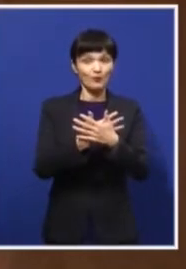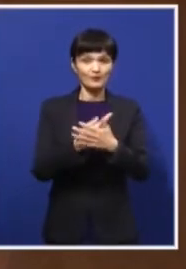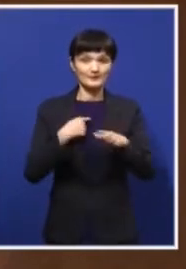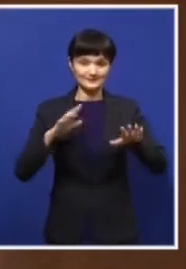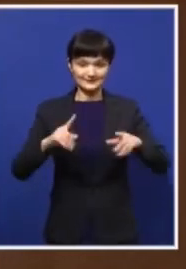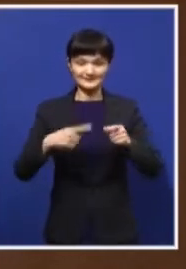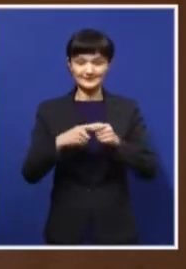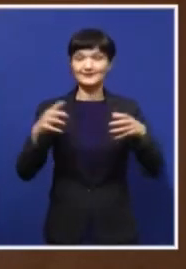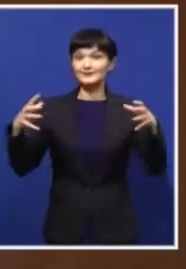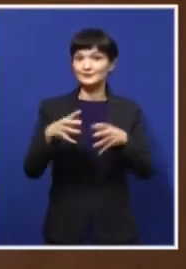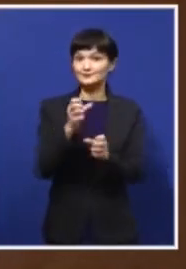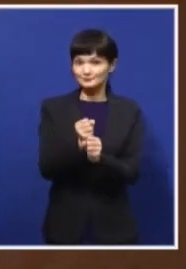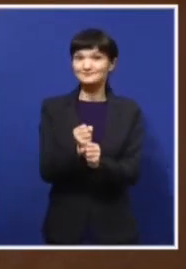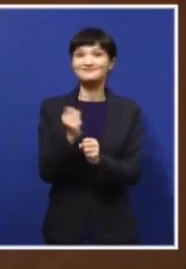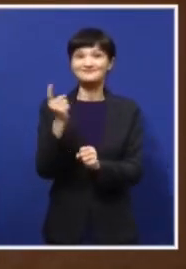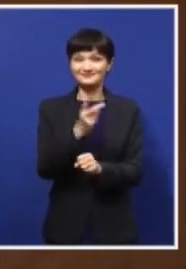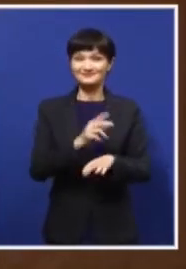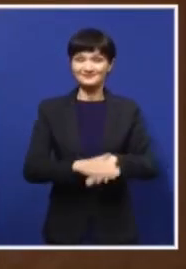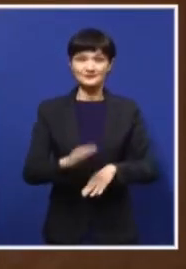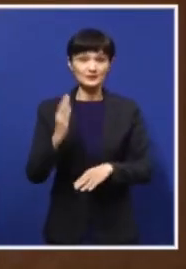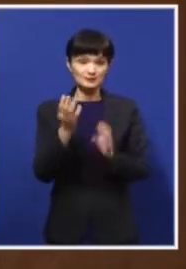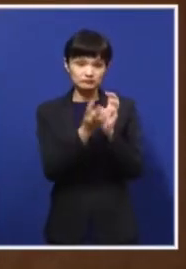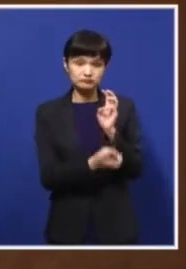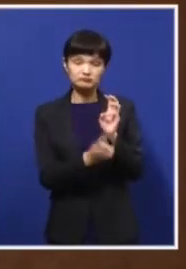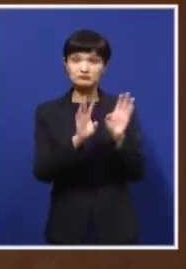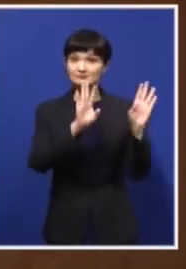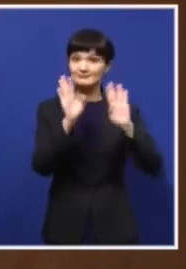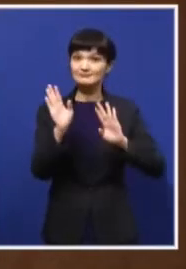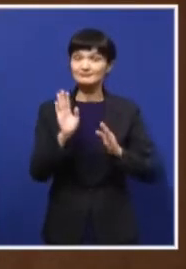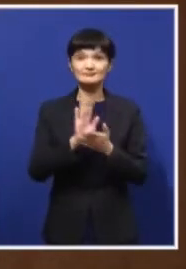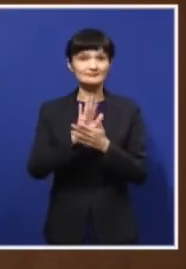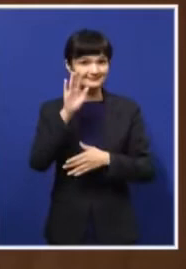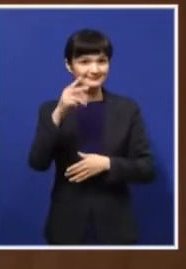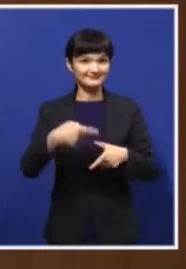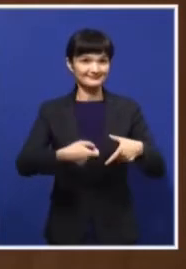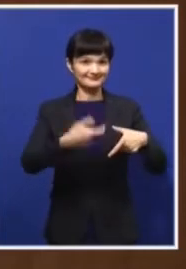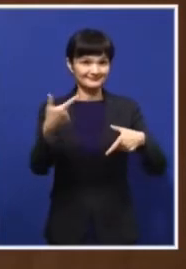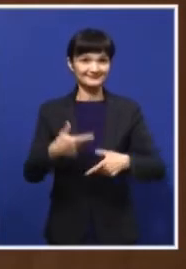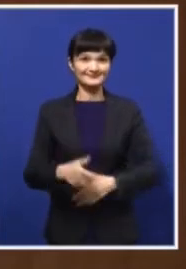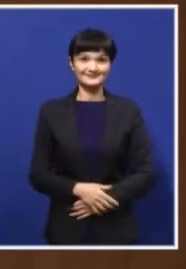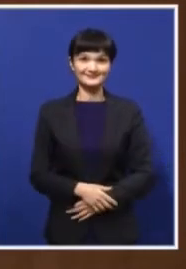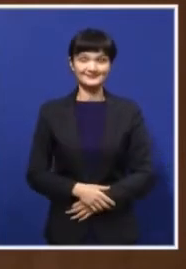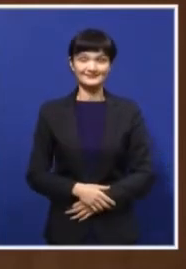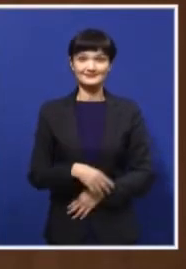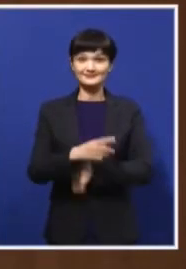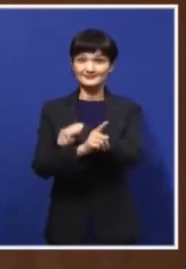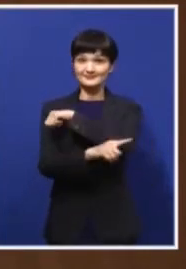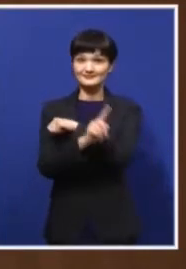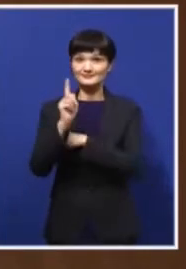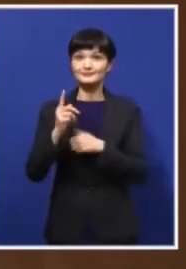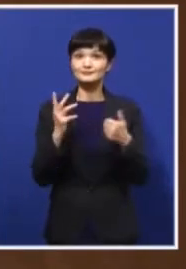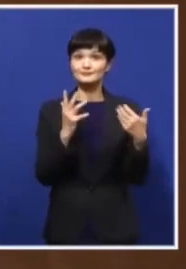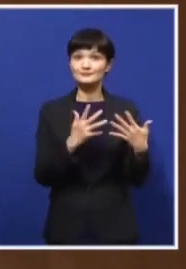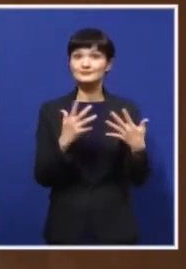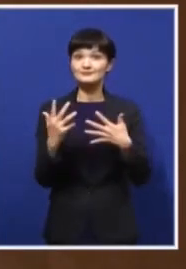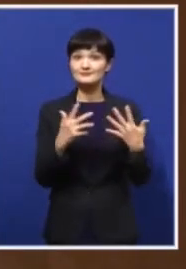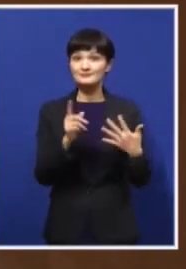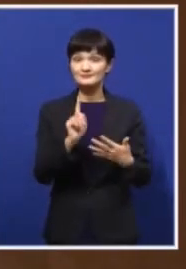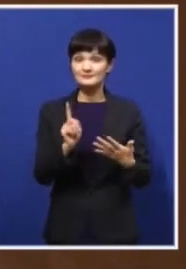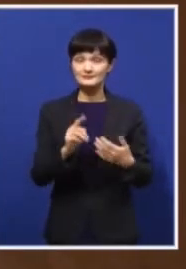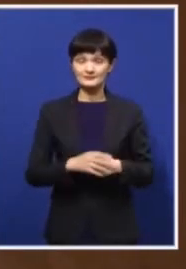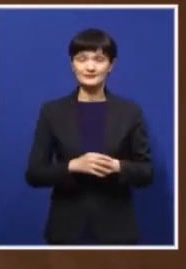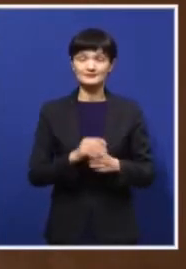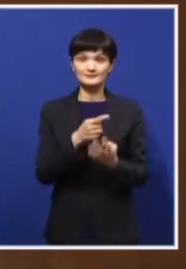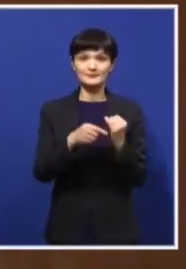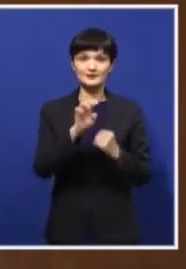作，不过详细的一些做法我们事后会再提供这样子。那 那最后一个问题是有关那个48家金融机构，因为